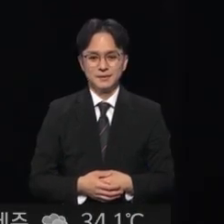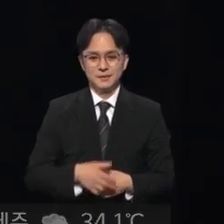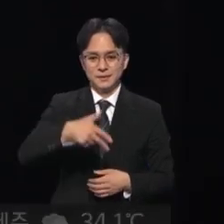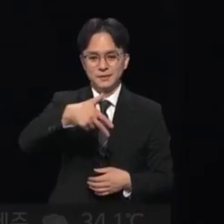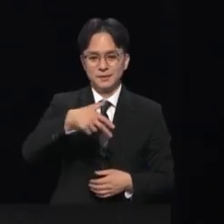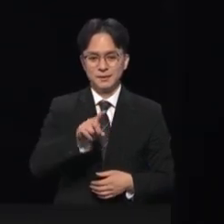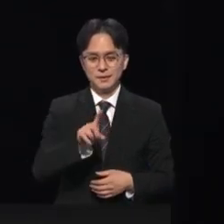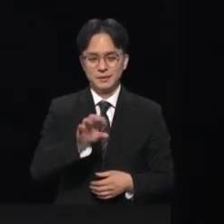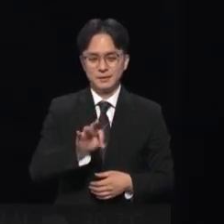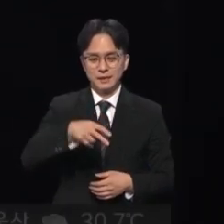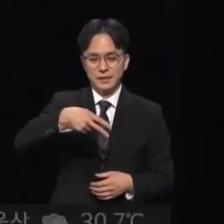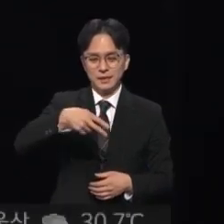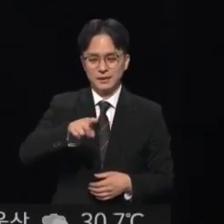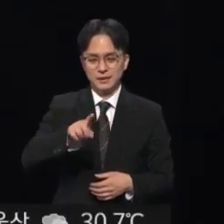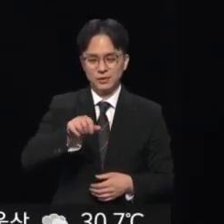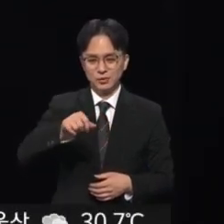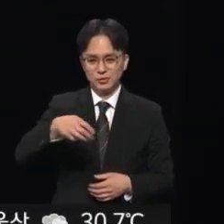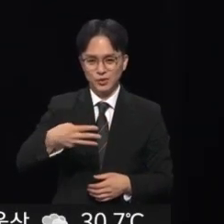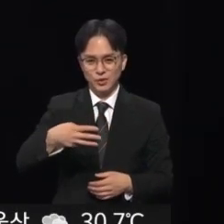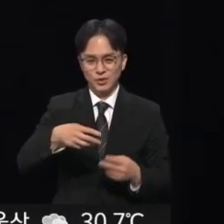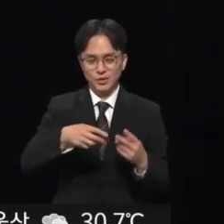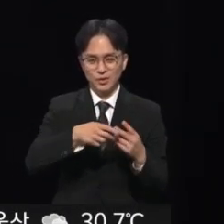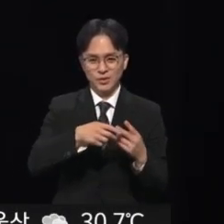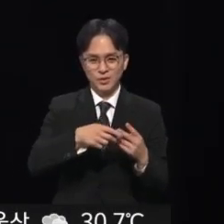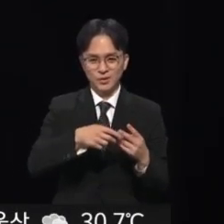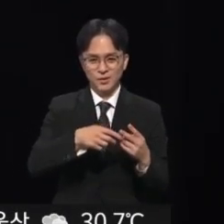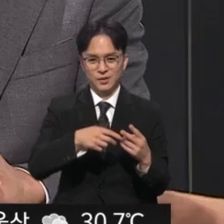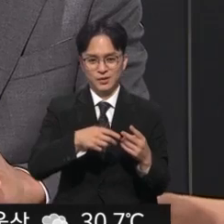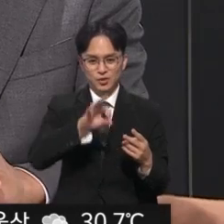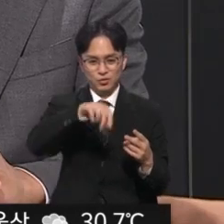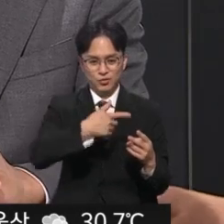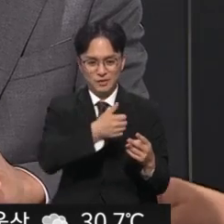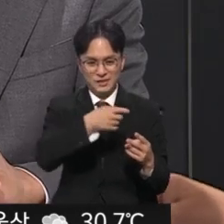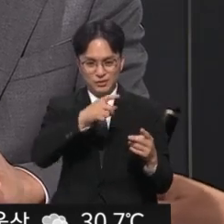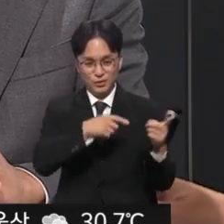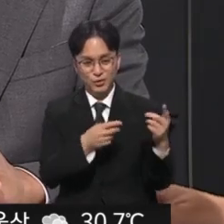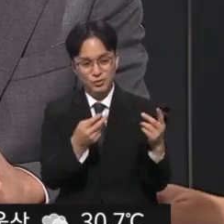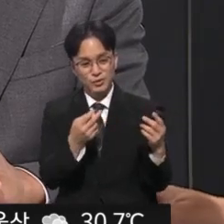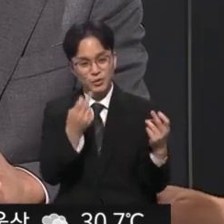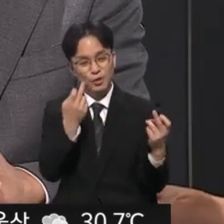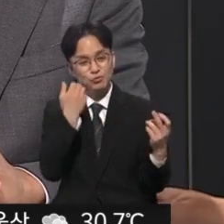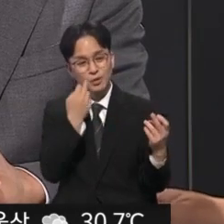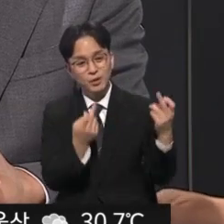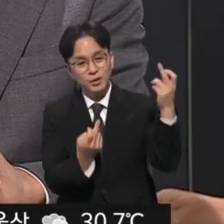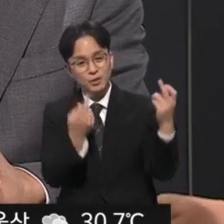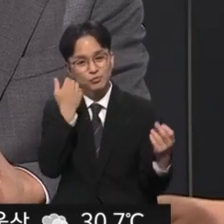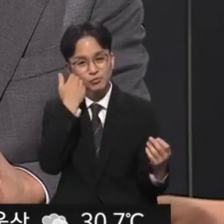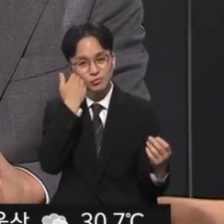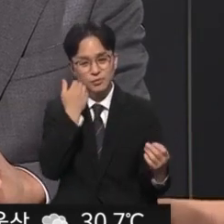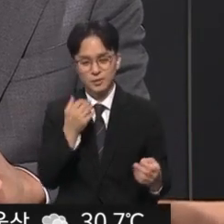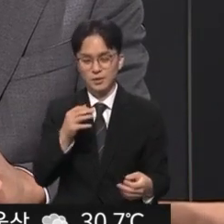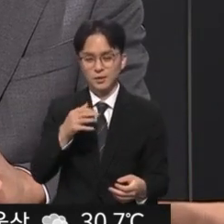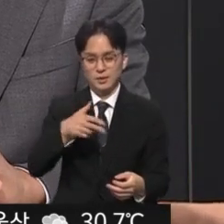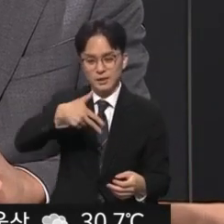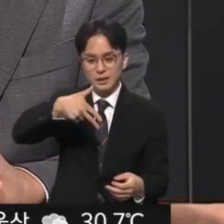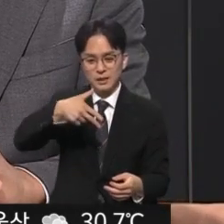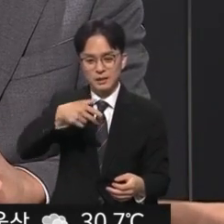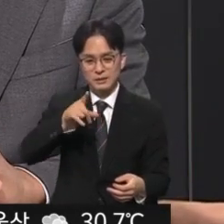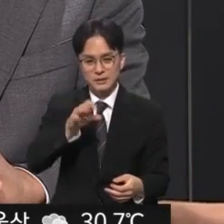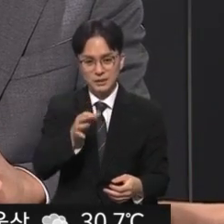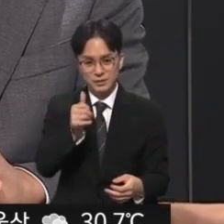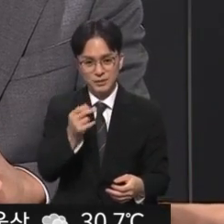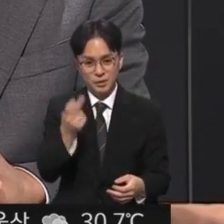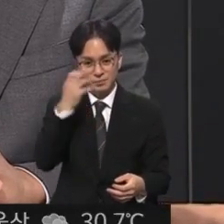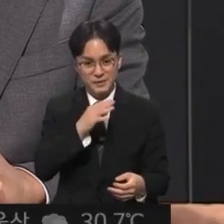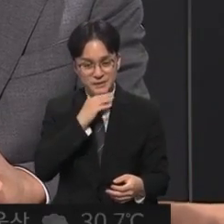장성철과 윤희성님 누가 형이에요? 톰과 제리 같아요. 아웅다웅 저런 모습으로 토론하면 좋겠어요. 장성철님이 형입니다. 맞죠? 네. 한 살